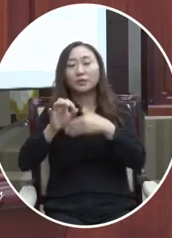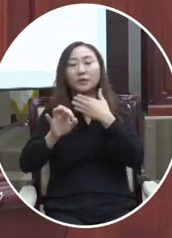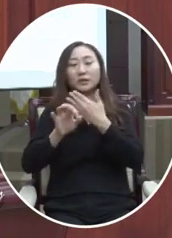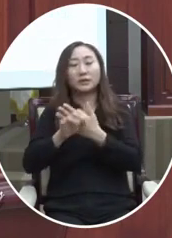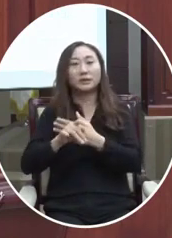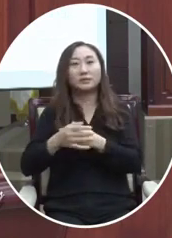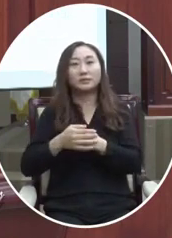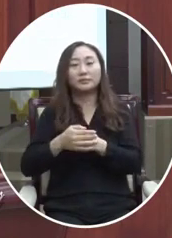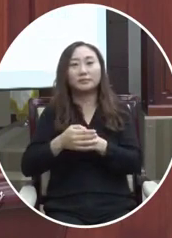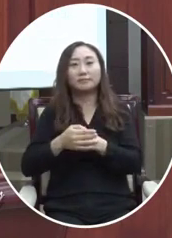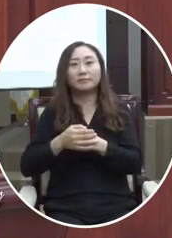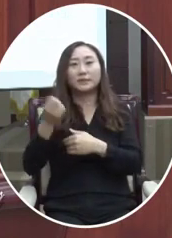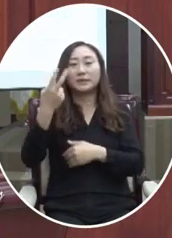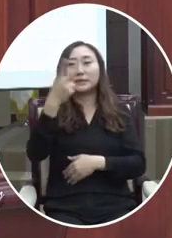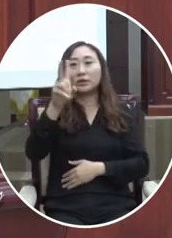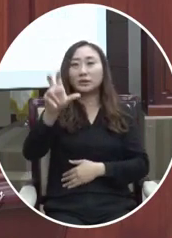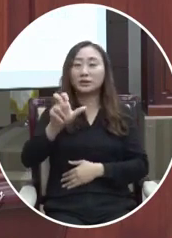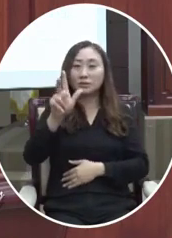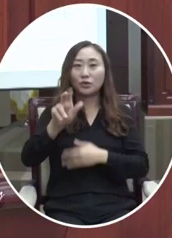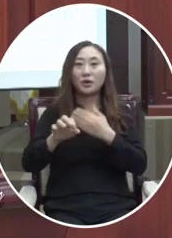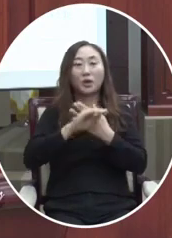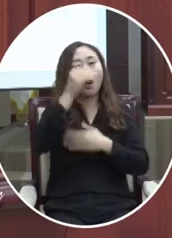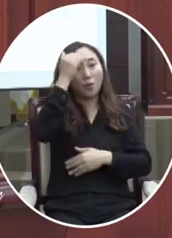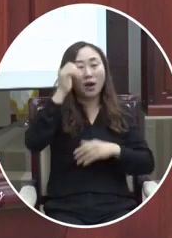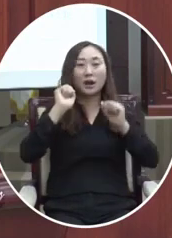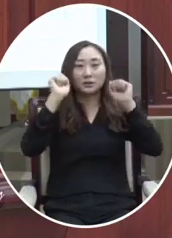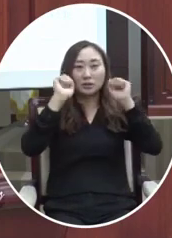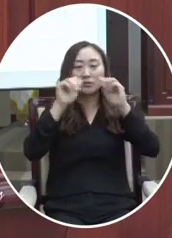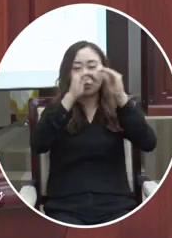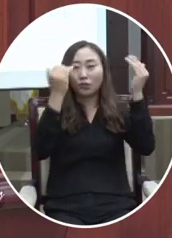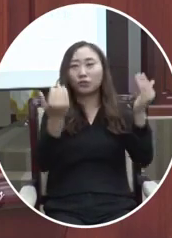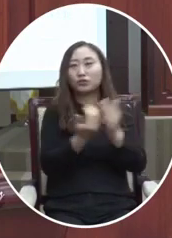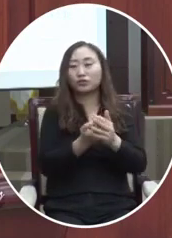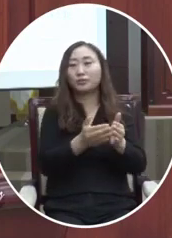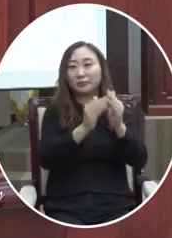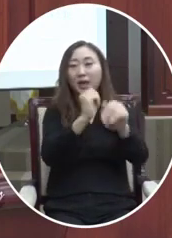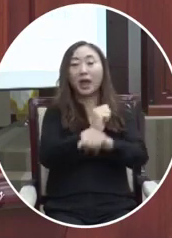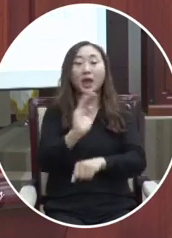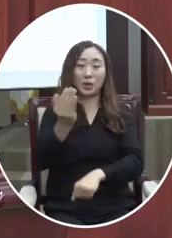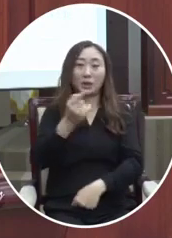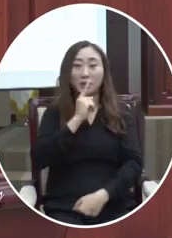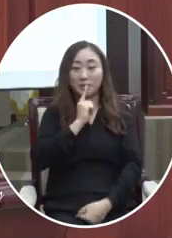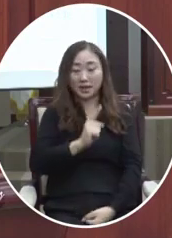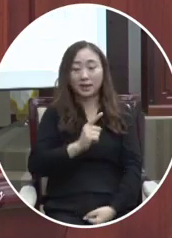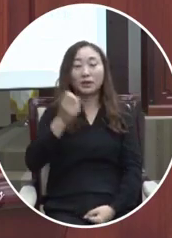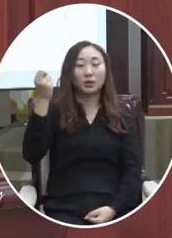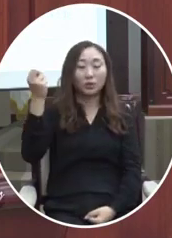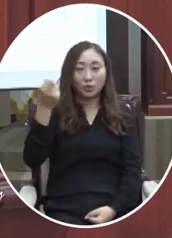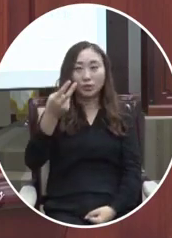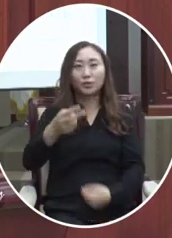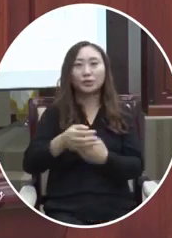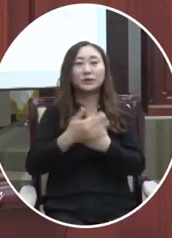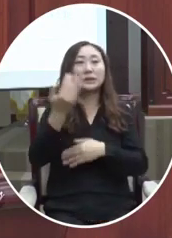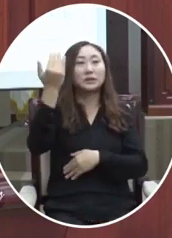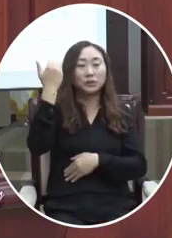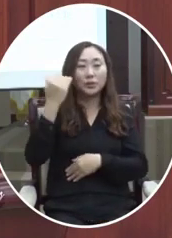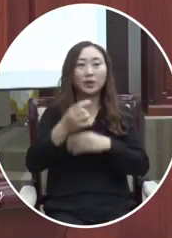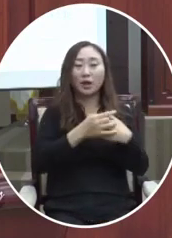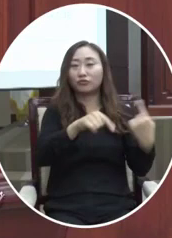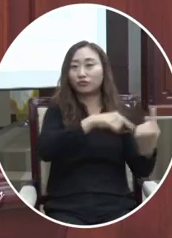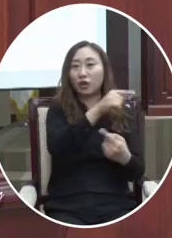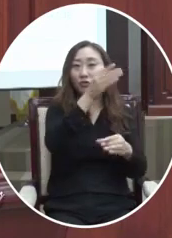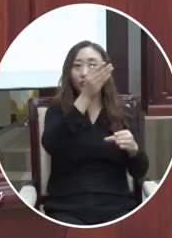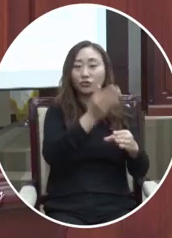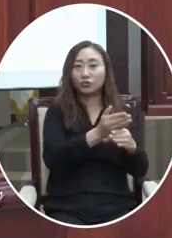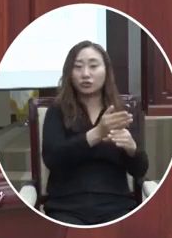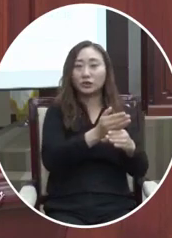이상 사업장, 2025년에는 관광 및 체육시설까지 비치되어야 합니다. 또한 기존의 키오스크를 설치하여